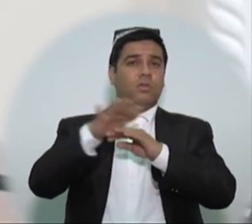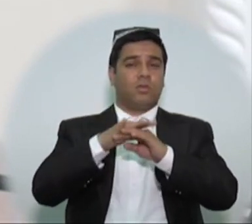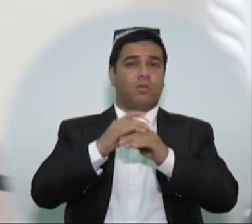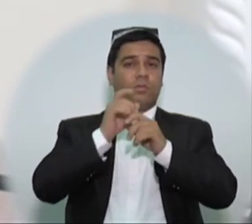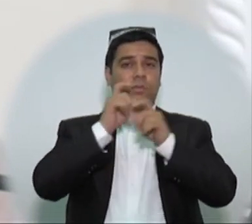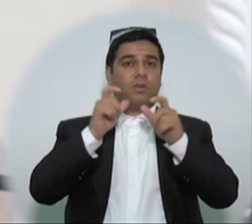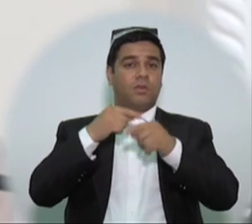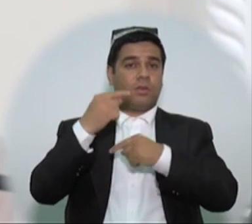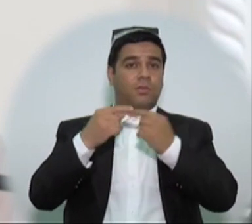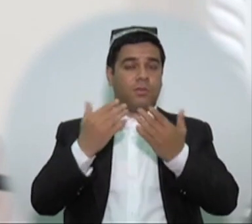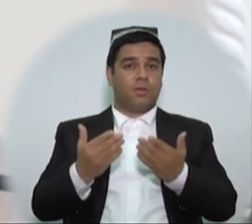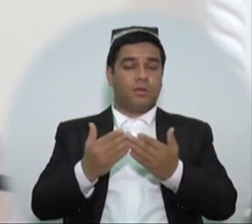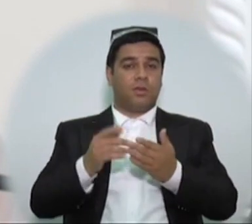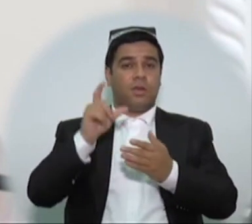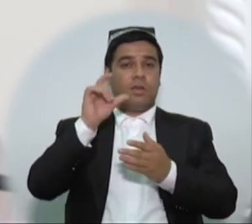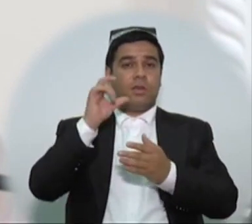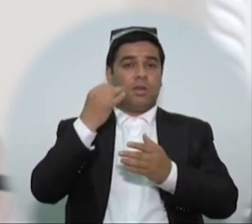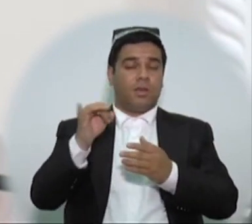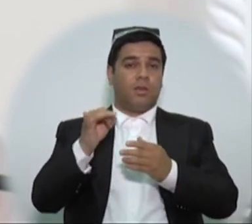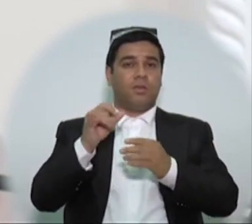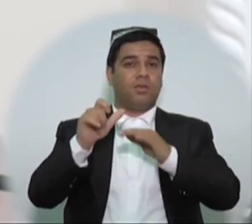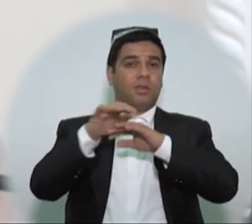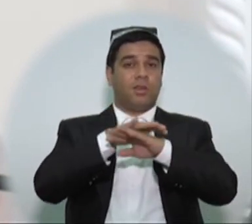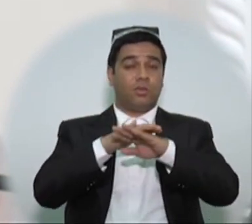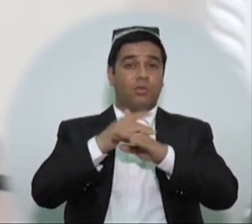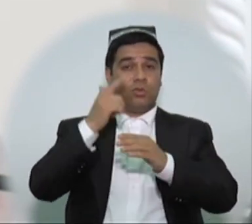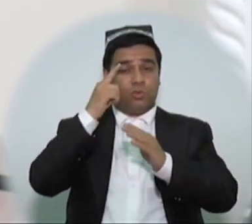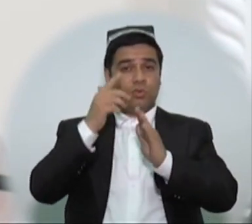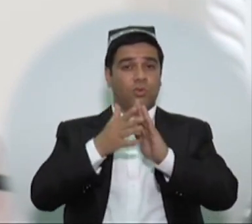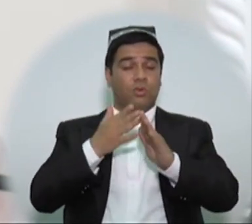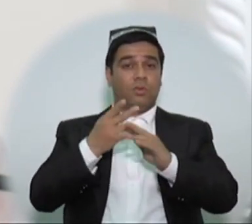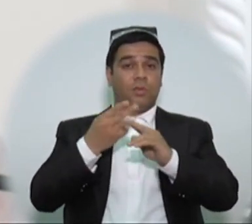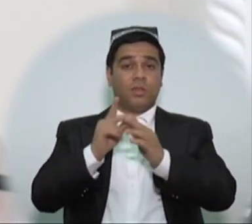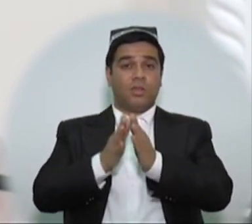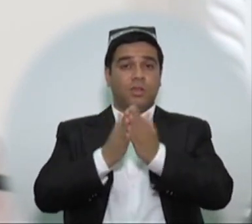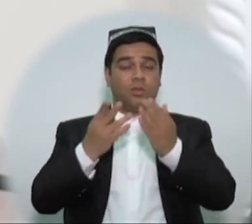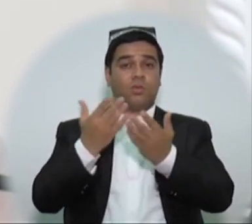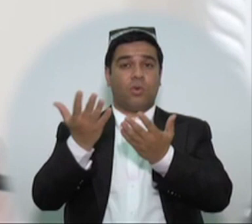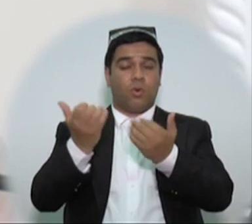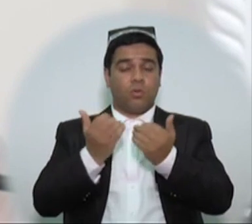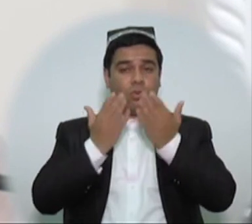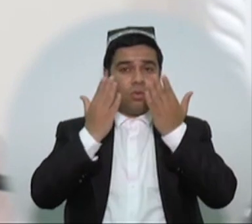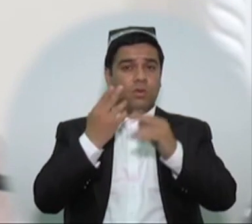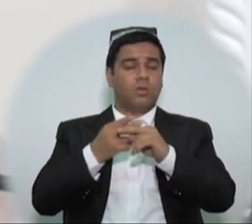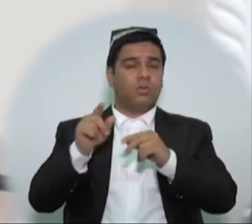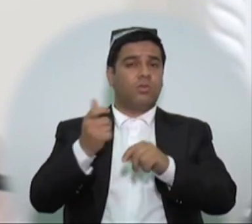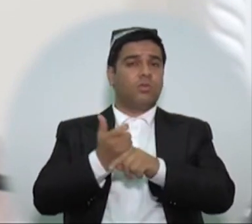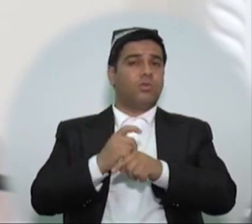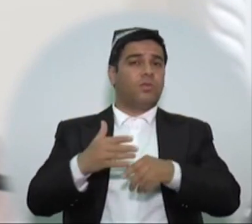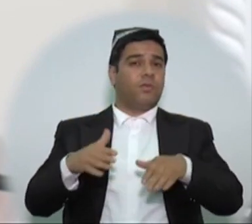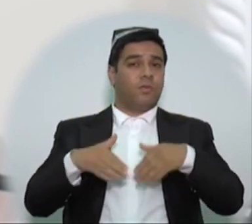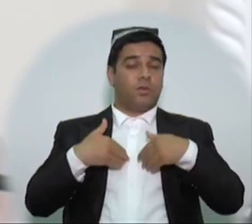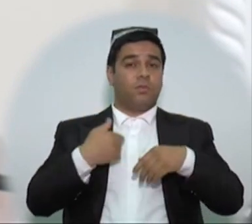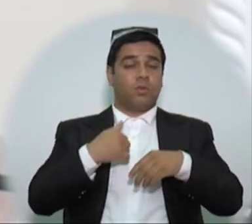gapirdi. Ey xalq, tushuninglar, mana u chiqayotgan kitoblardan olib o'qinglar. Biz